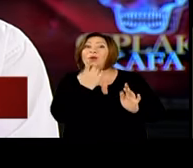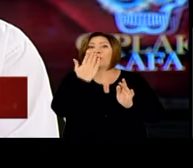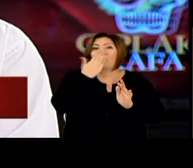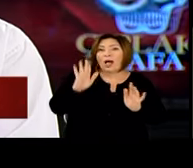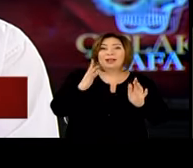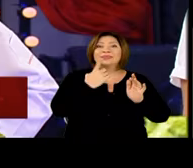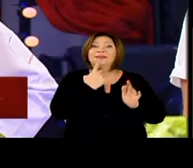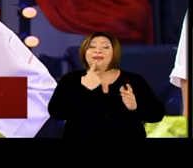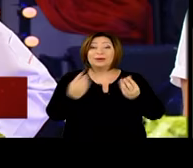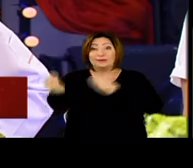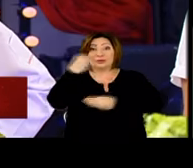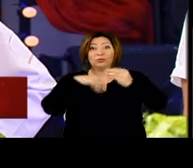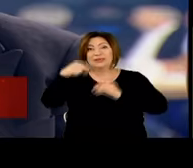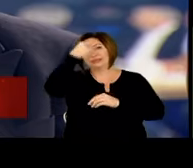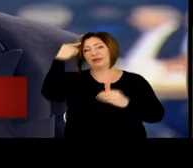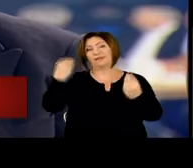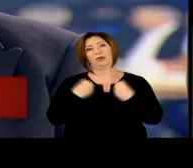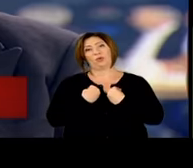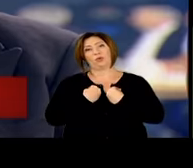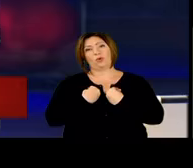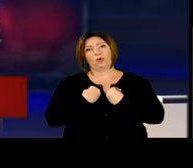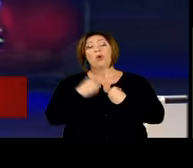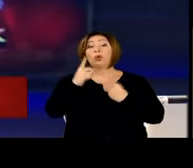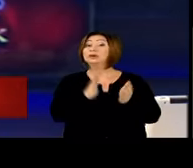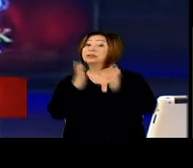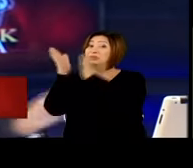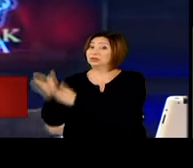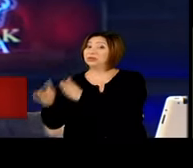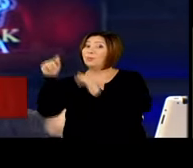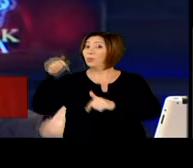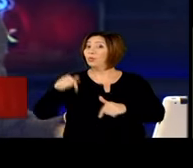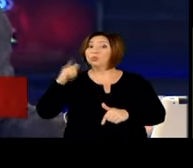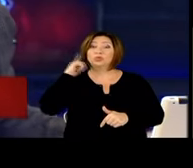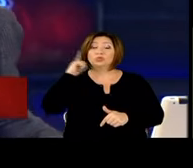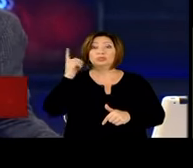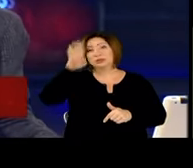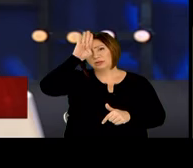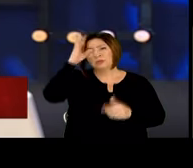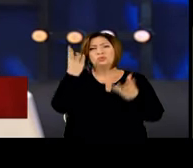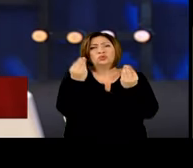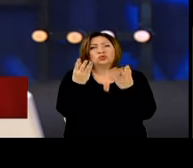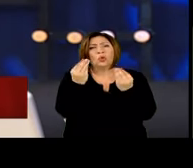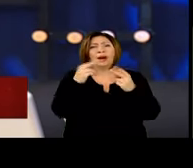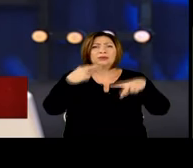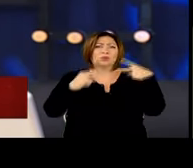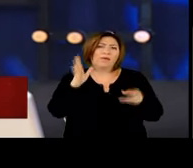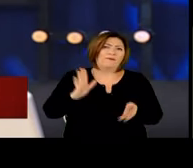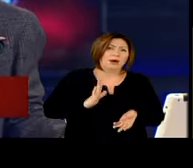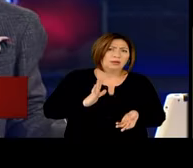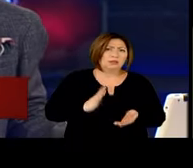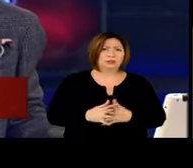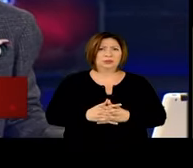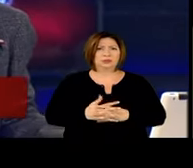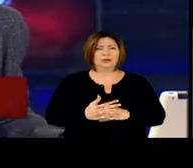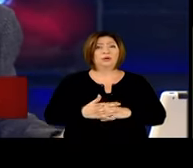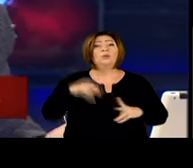bize sunan insanlar bize bu imkanı veriyorlar. Ama onun dışında bugün duyduğumuz, İstanbul'da şimdi birçok restoran var.